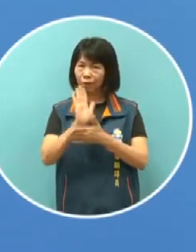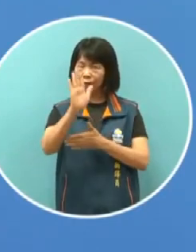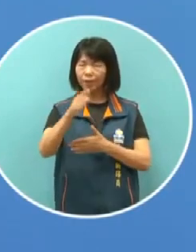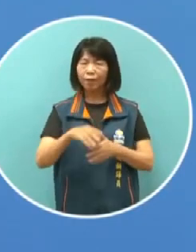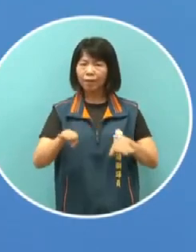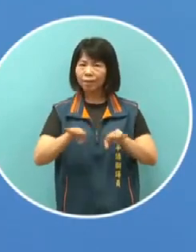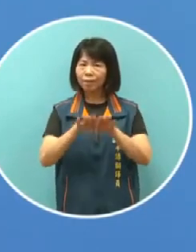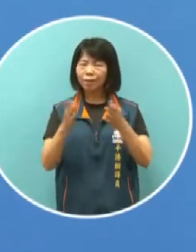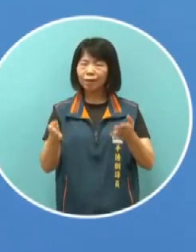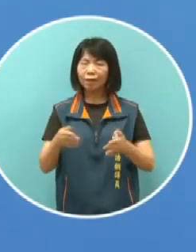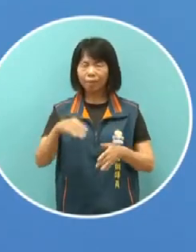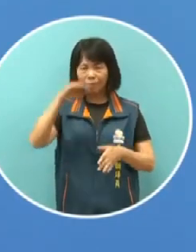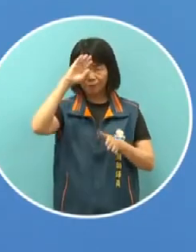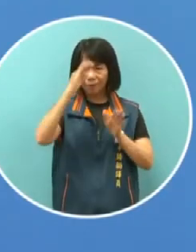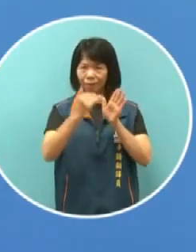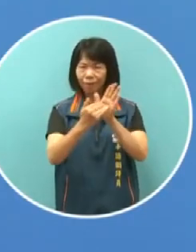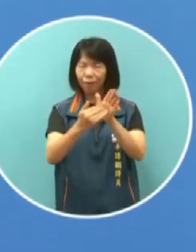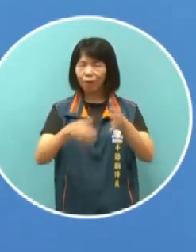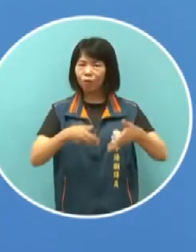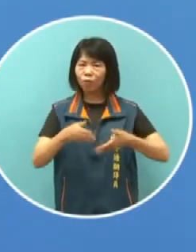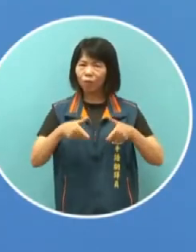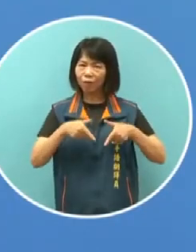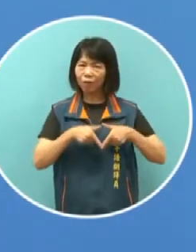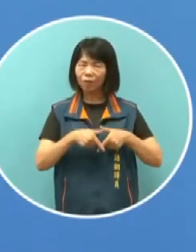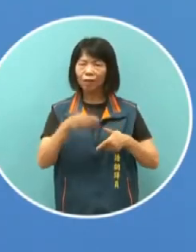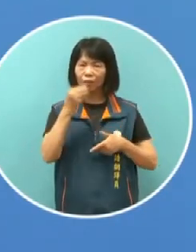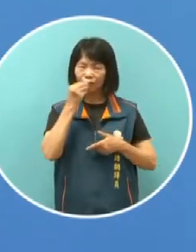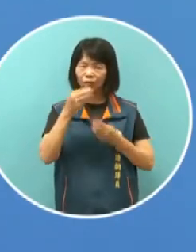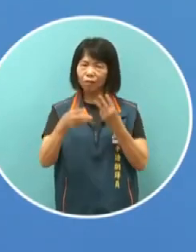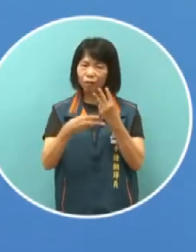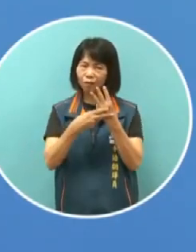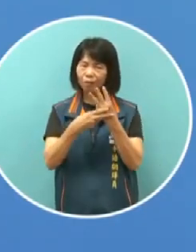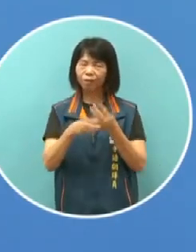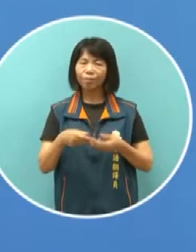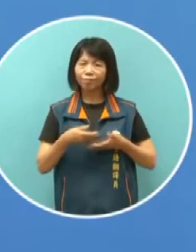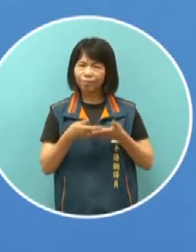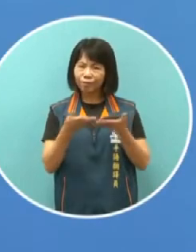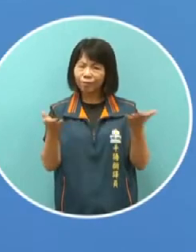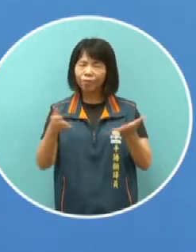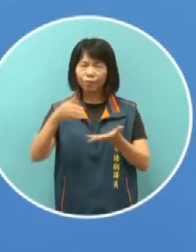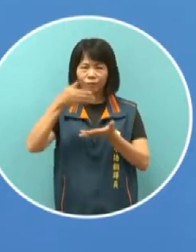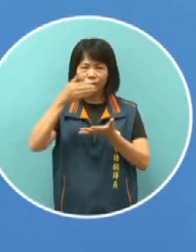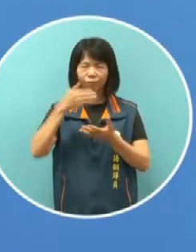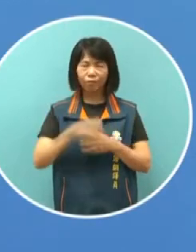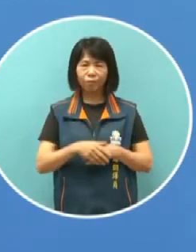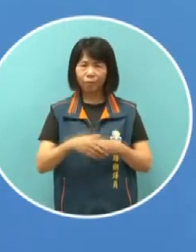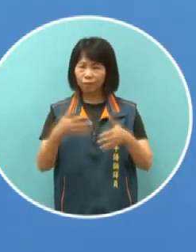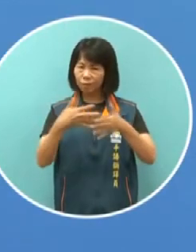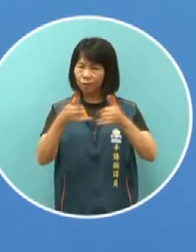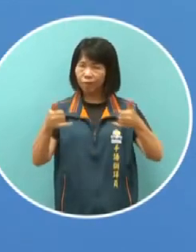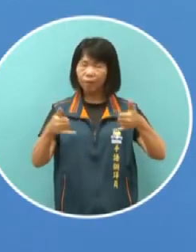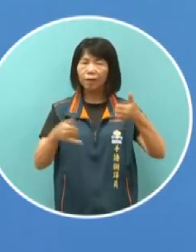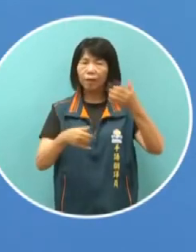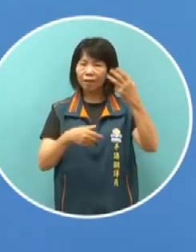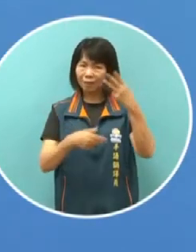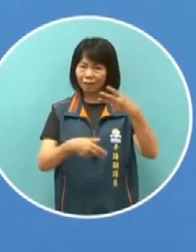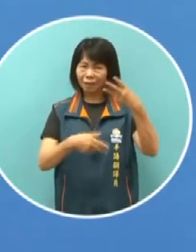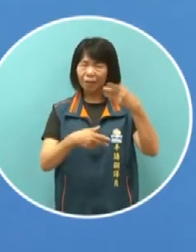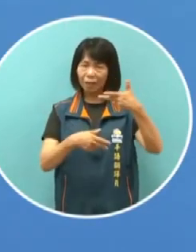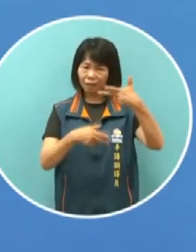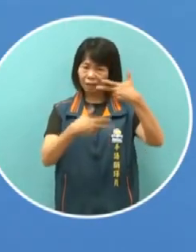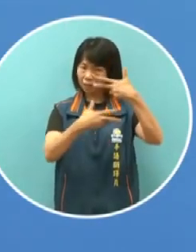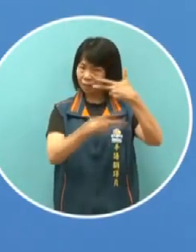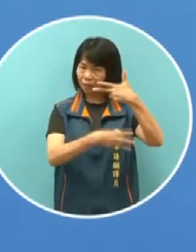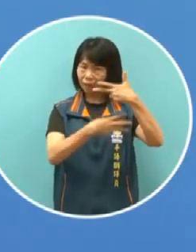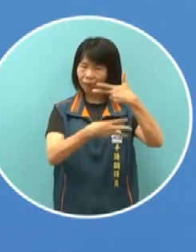启动防疫的暖心食堂。而我们的学生7月3号也即将要放